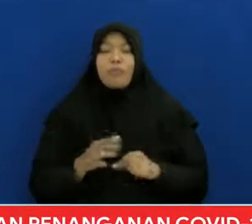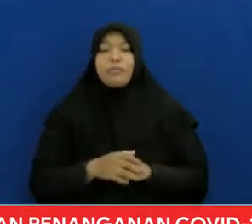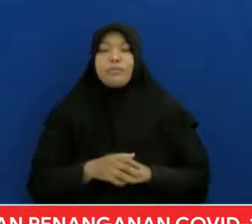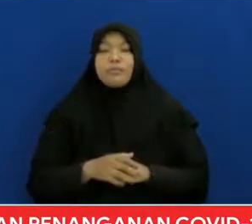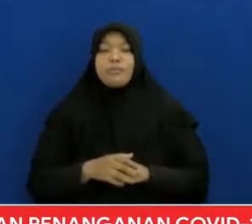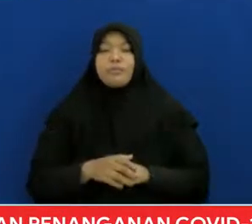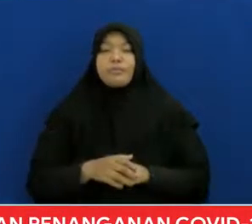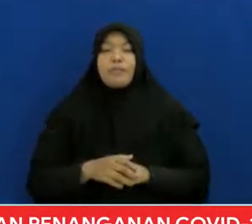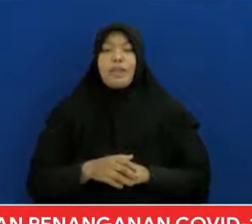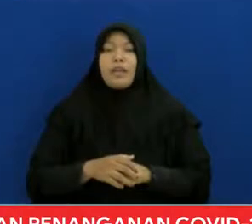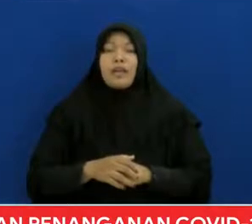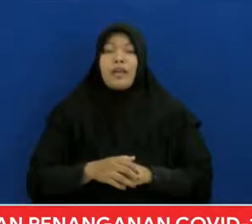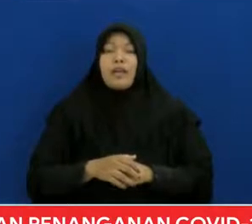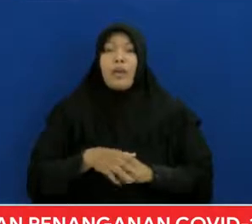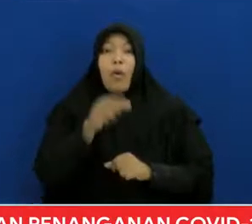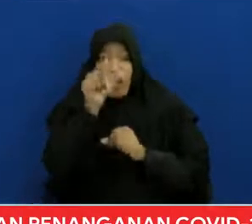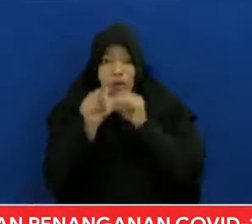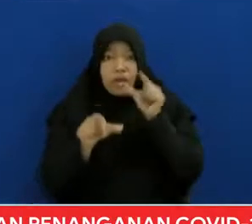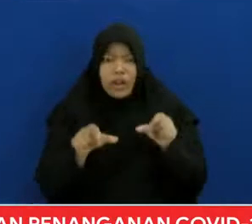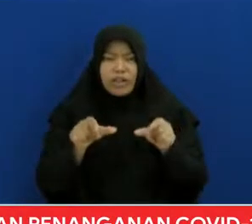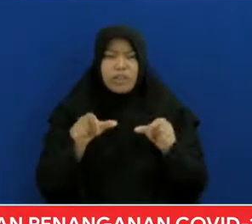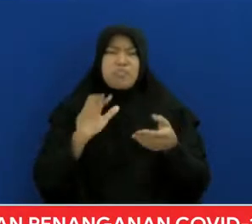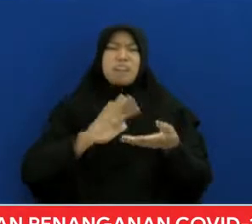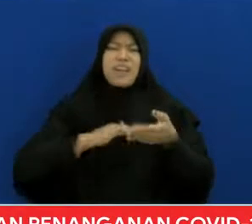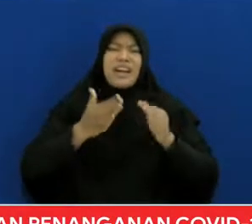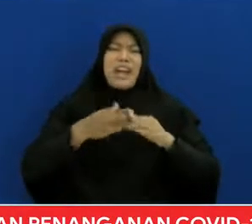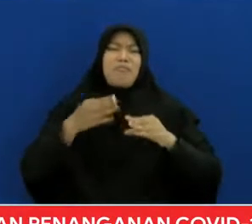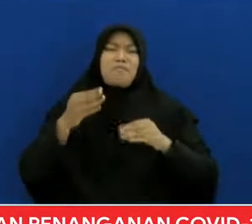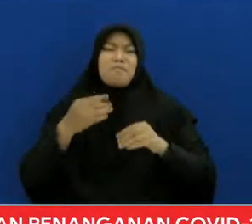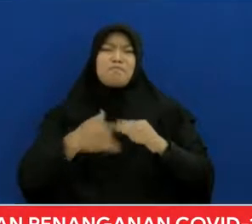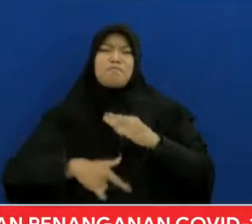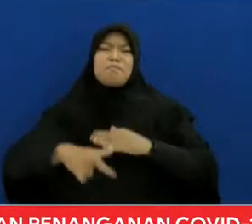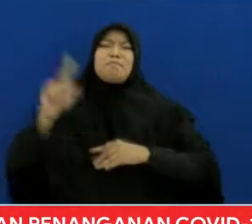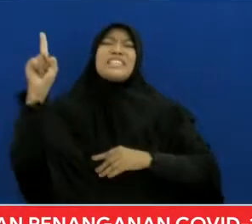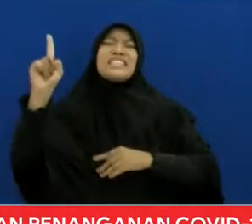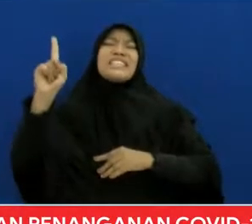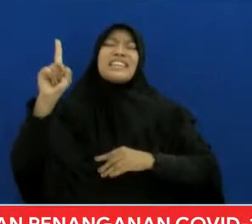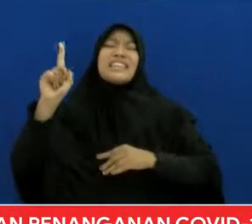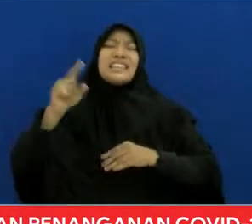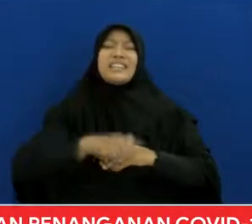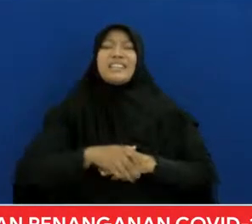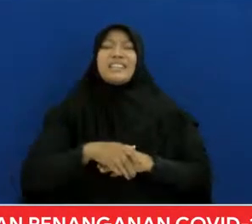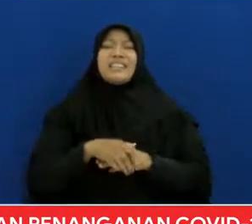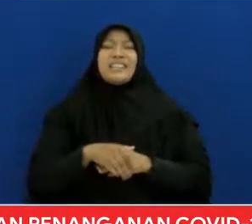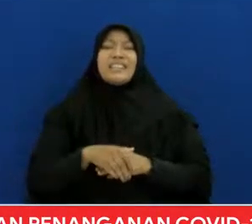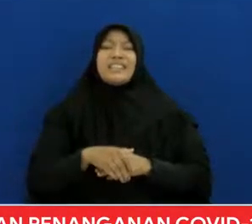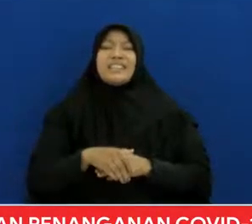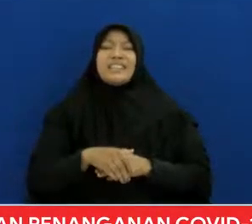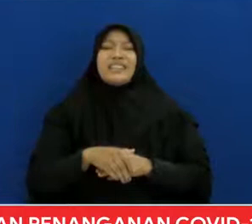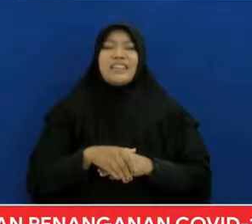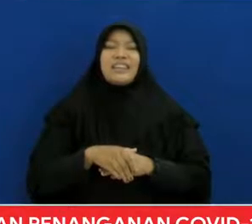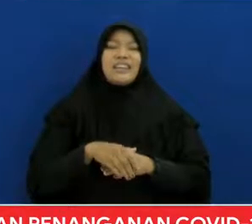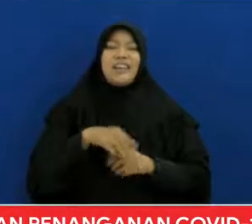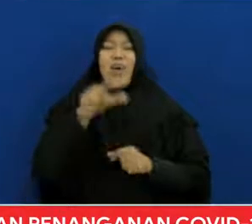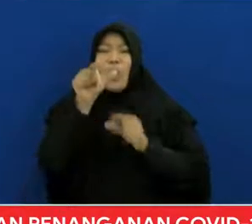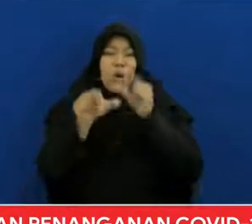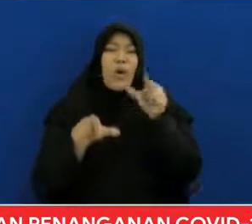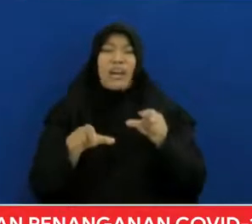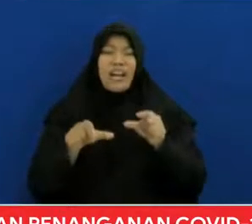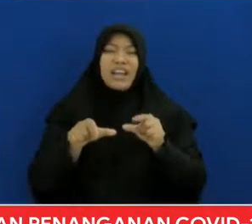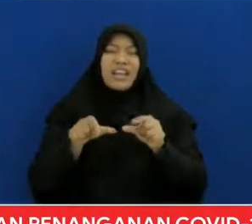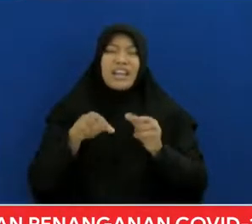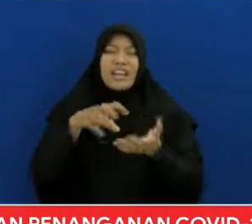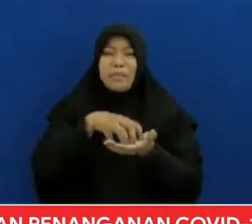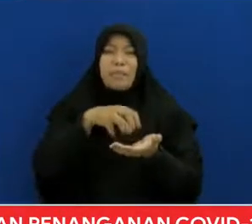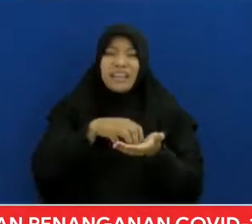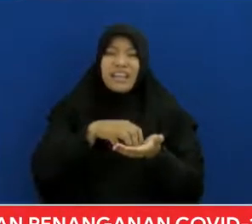bersangkutan pernah bepergian ke daerah merah atau daerah dengan penderita corona yang tinggi